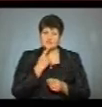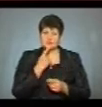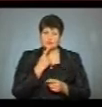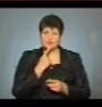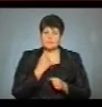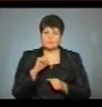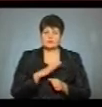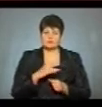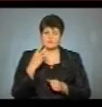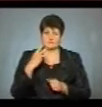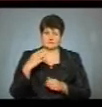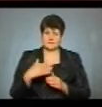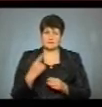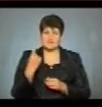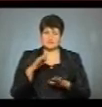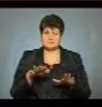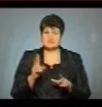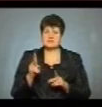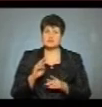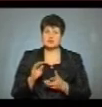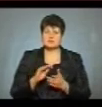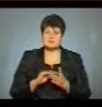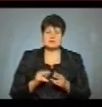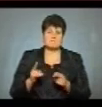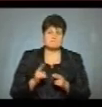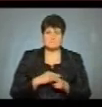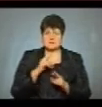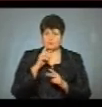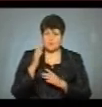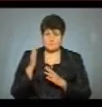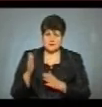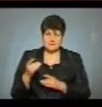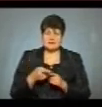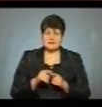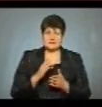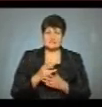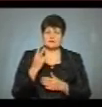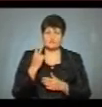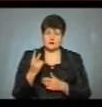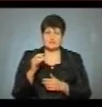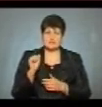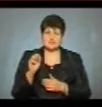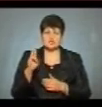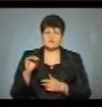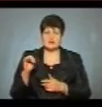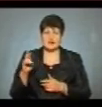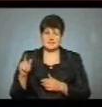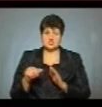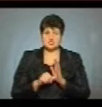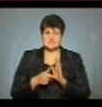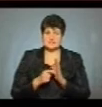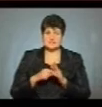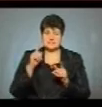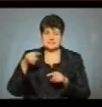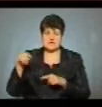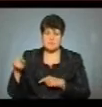3 номінаціях. Перше місце посіли ті, хто написав диктант без жодної помилки. Таких є лише 2 – це Анастасія Швець, 6-класниця із